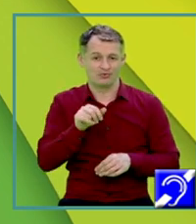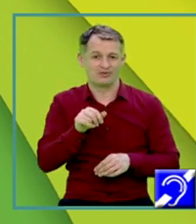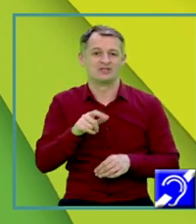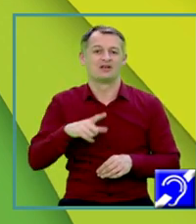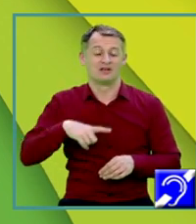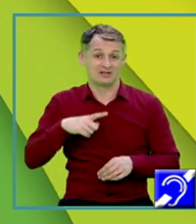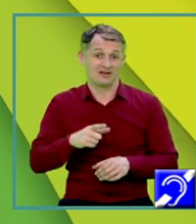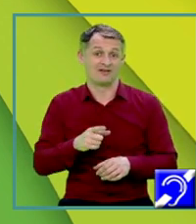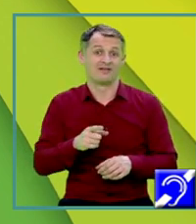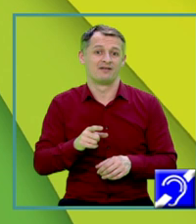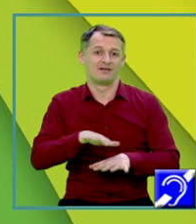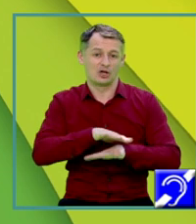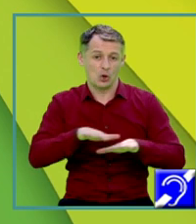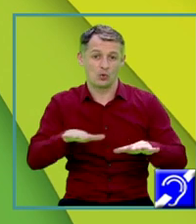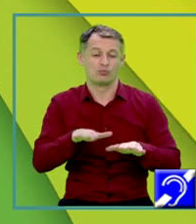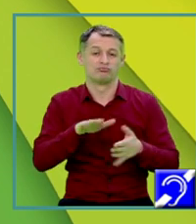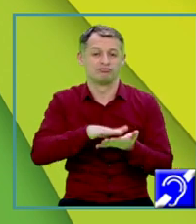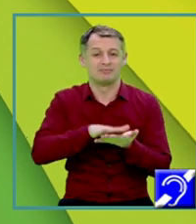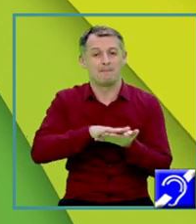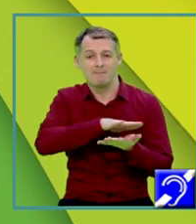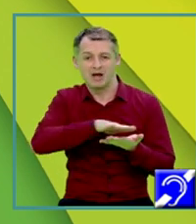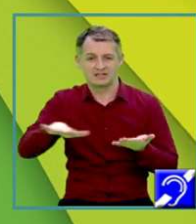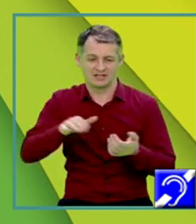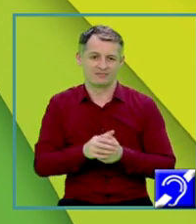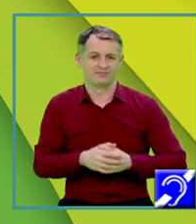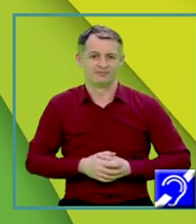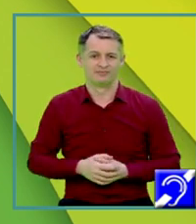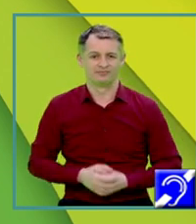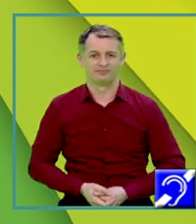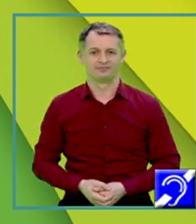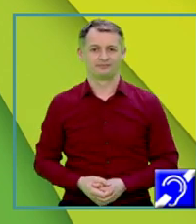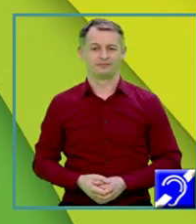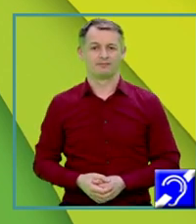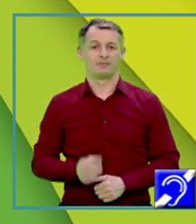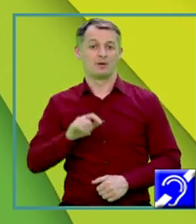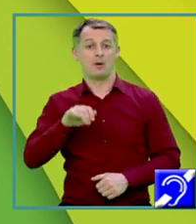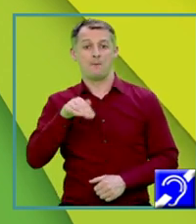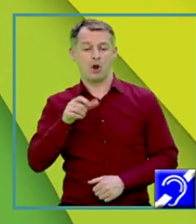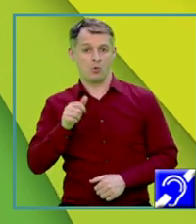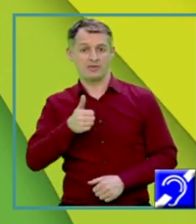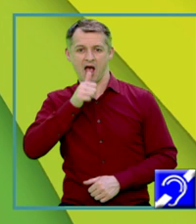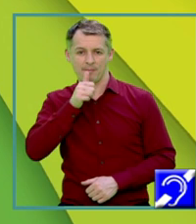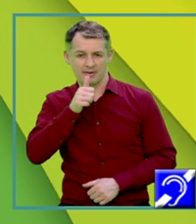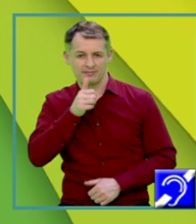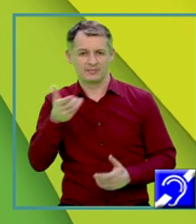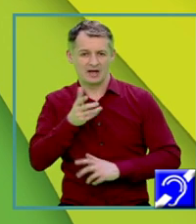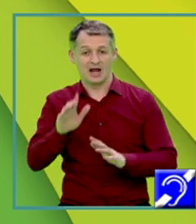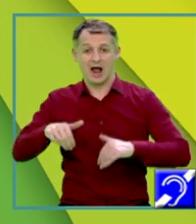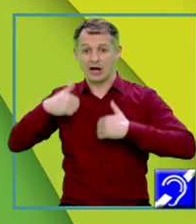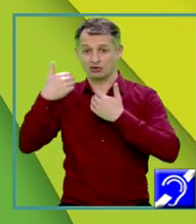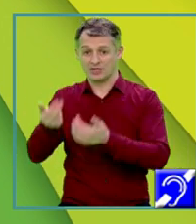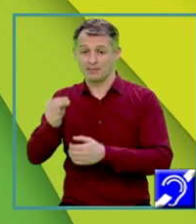bază, iar ionul format ionul hidroniu este acidul conjugat, pe când molecula de apă care a